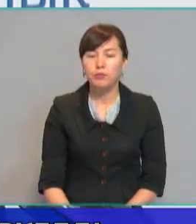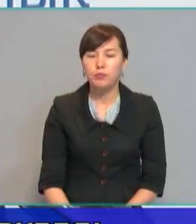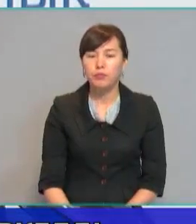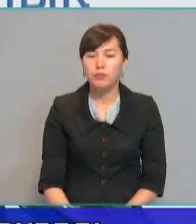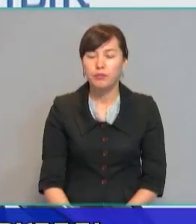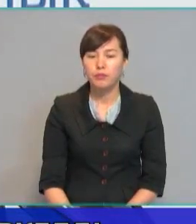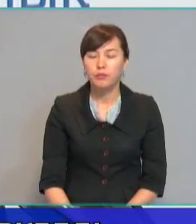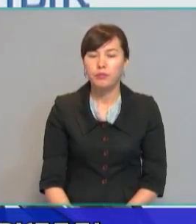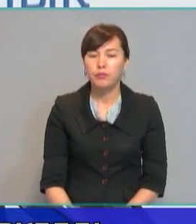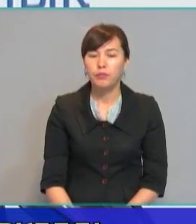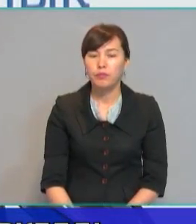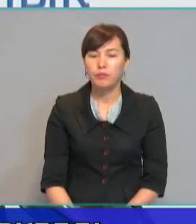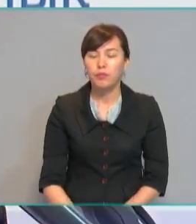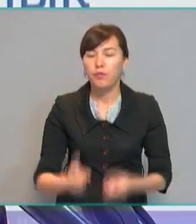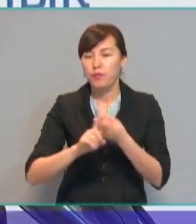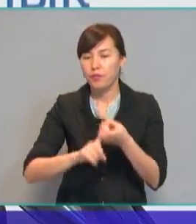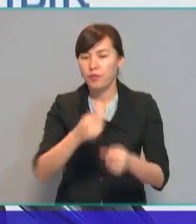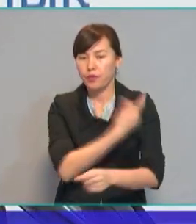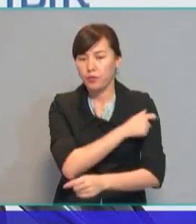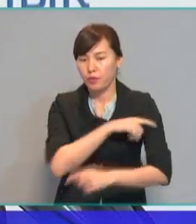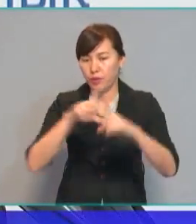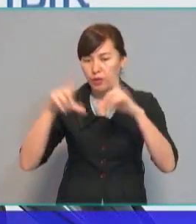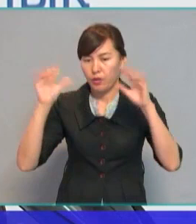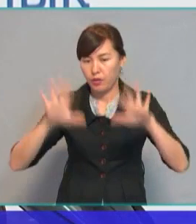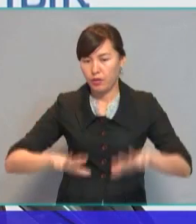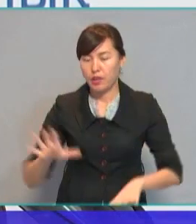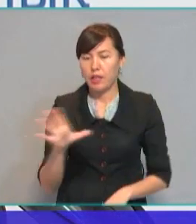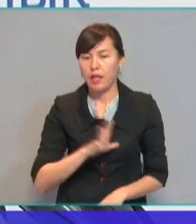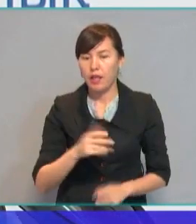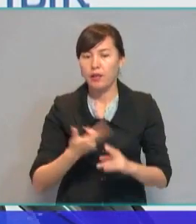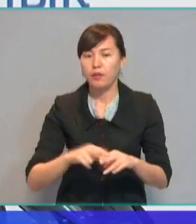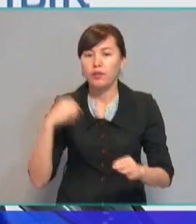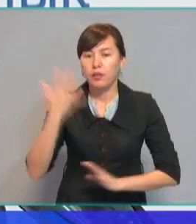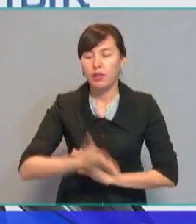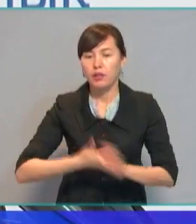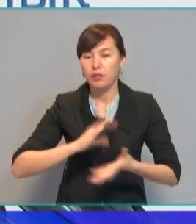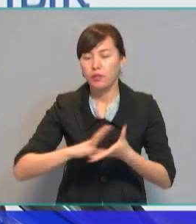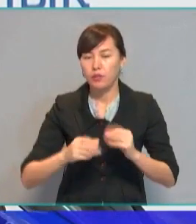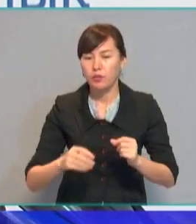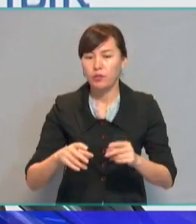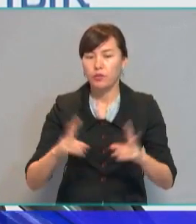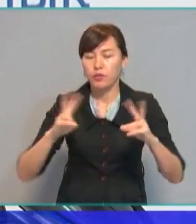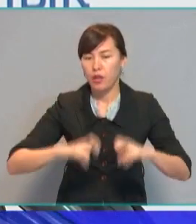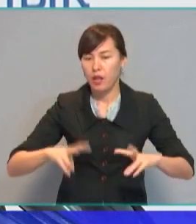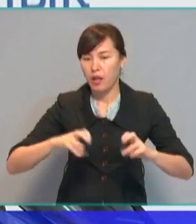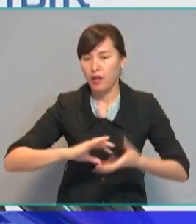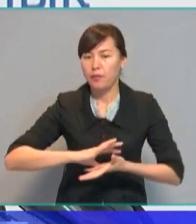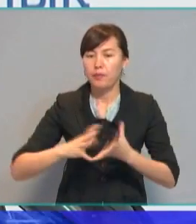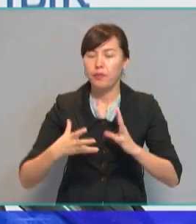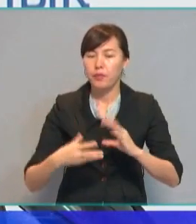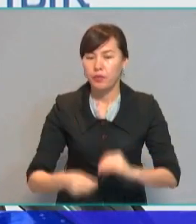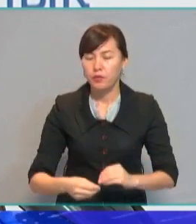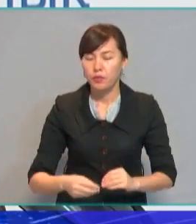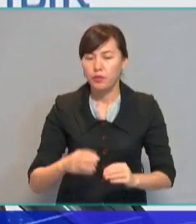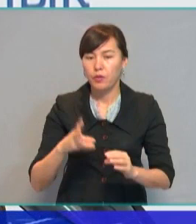Тұлғалар қалалық жұқпалы ауруханасында бақылауда болған. Инфекция анықтау бойынша жүргізілген зертханалық